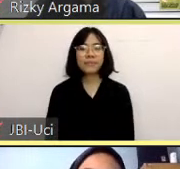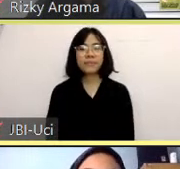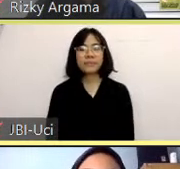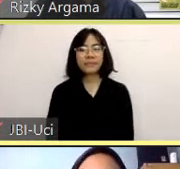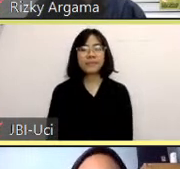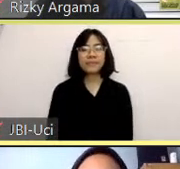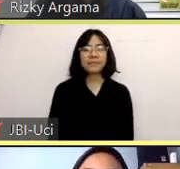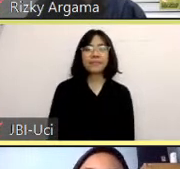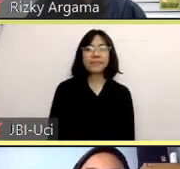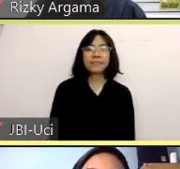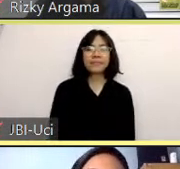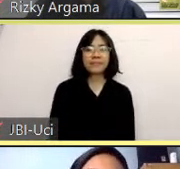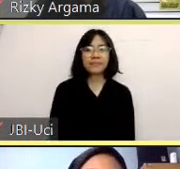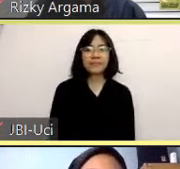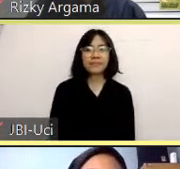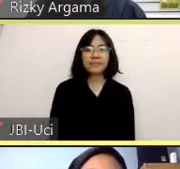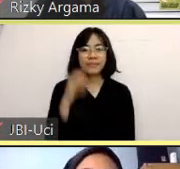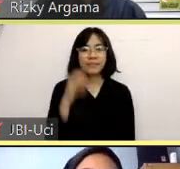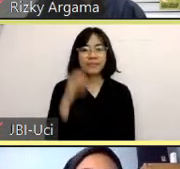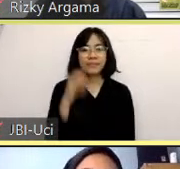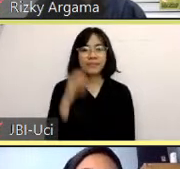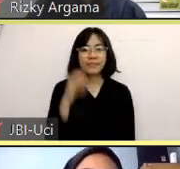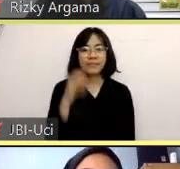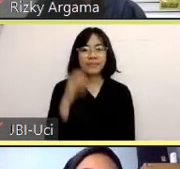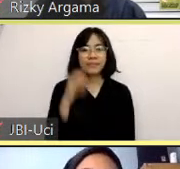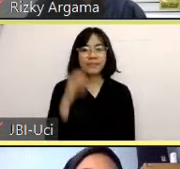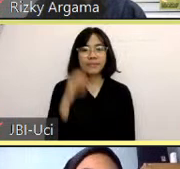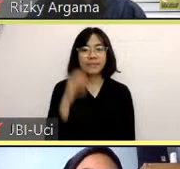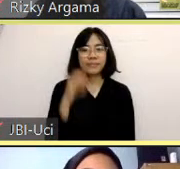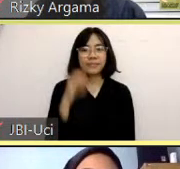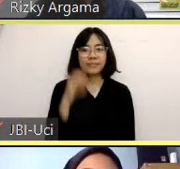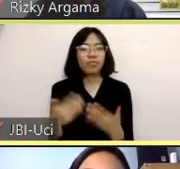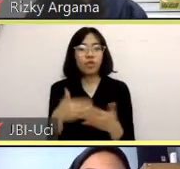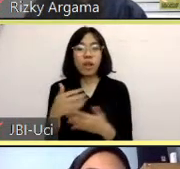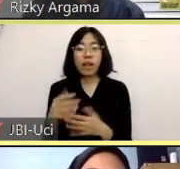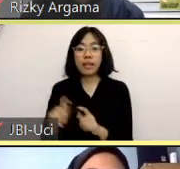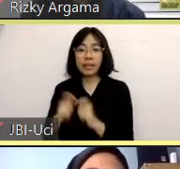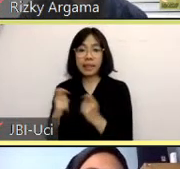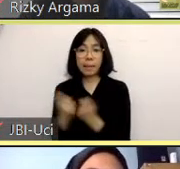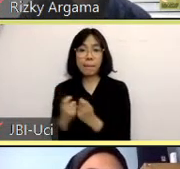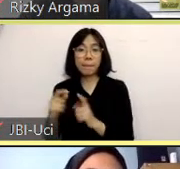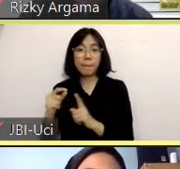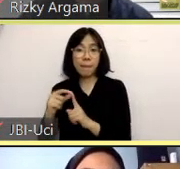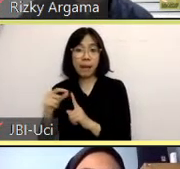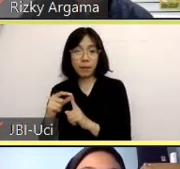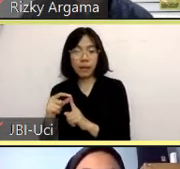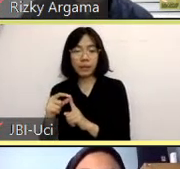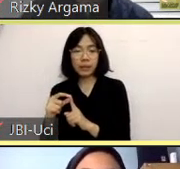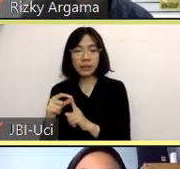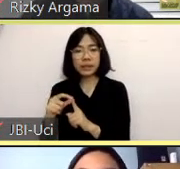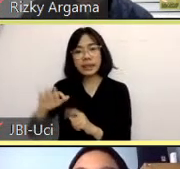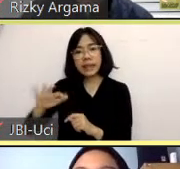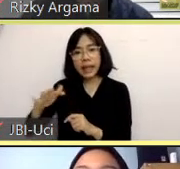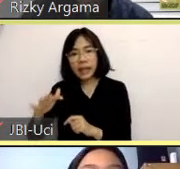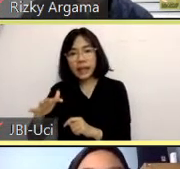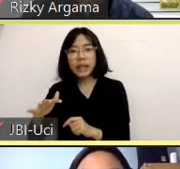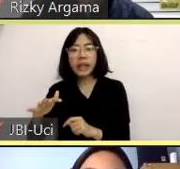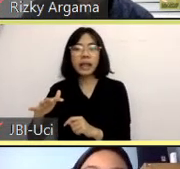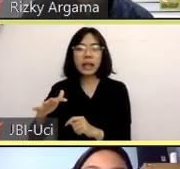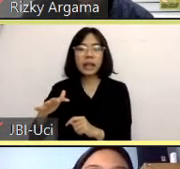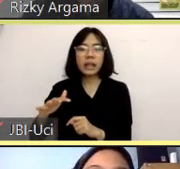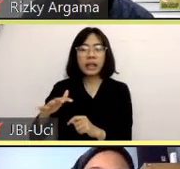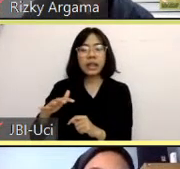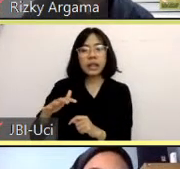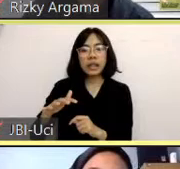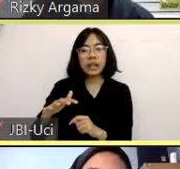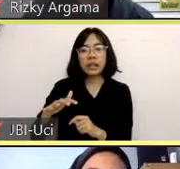Nah, ya. Kurang lebih, paramedis jalanan itu sendiri udah 35 kali mungkin ya. Angka pastinya